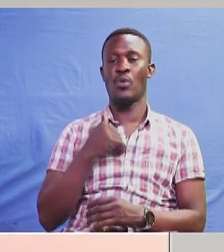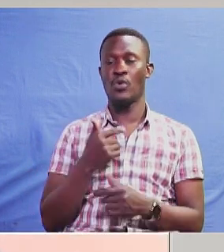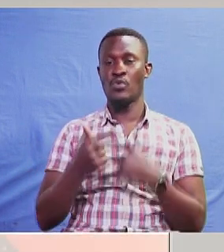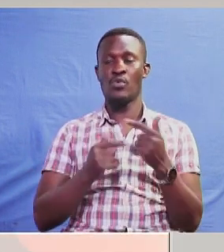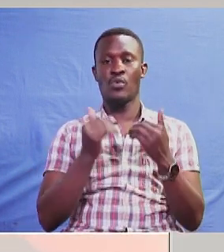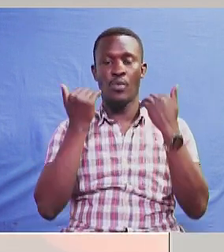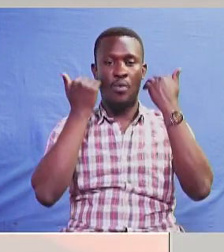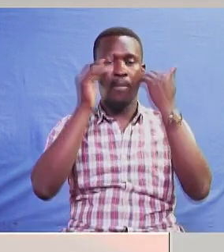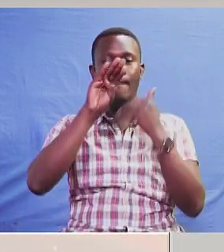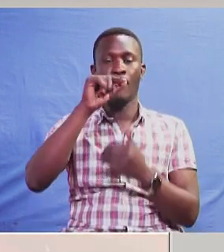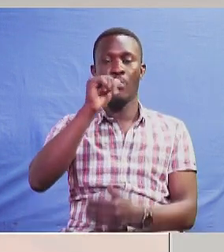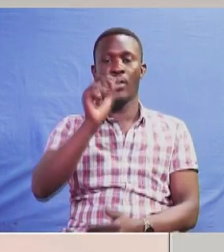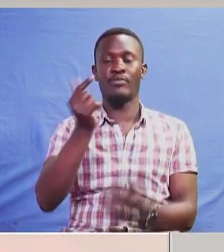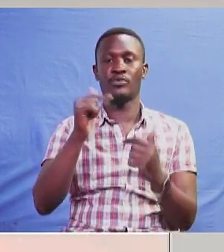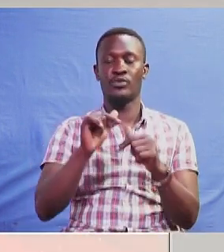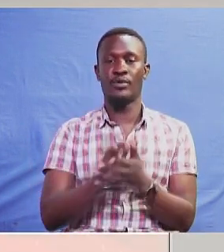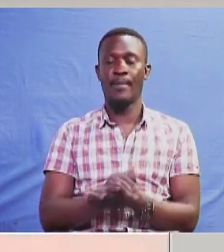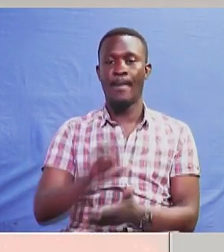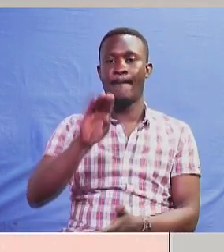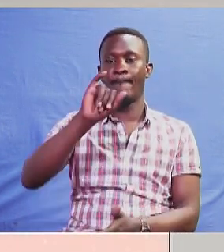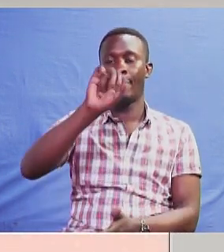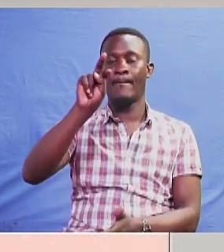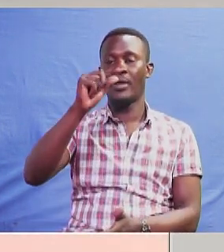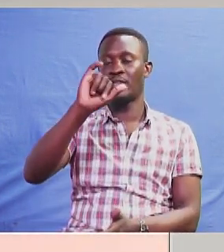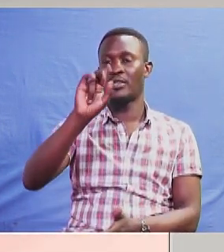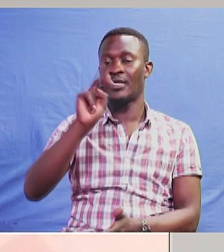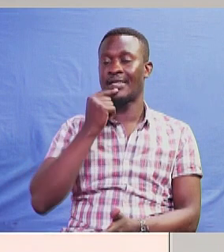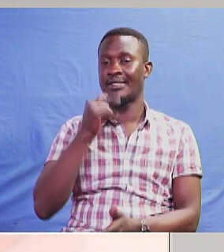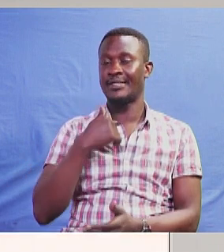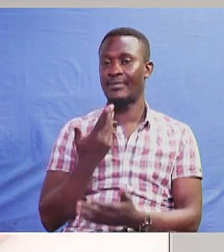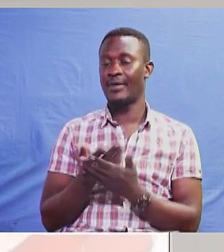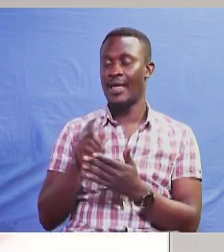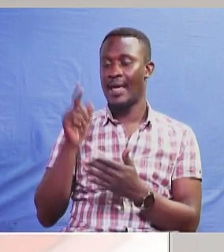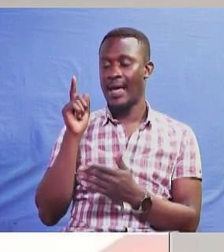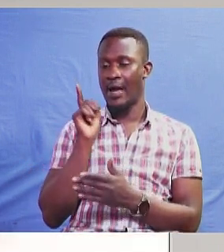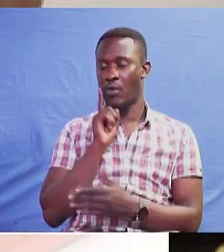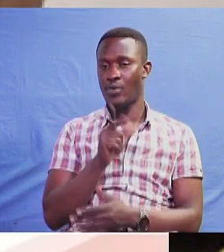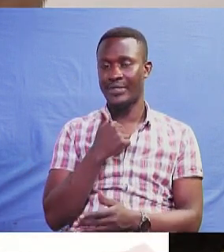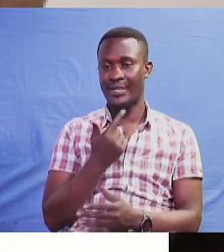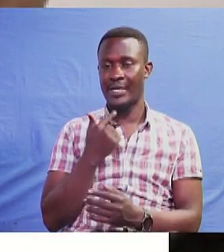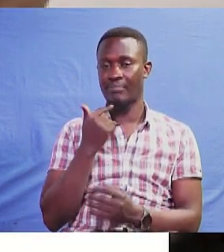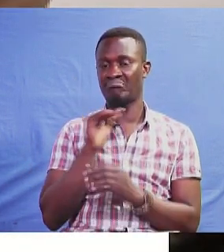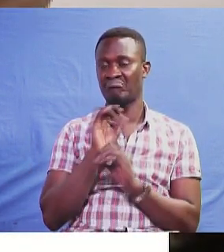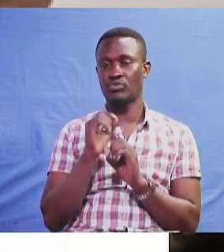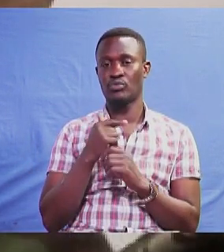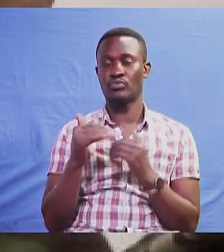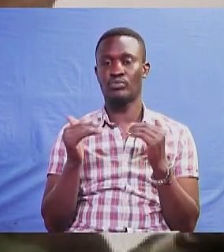jaji Lawrence Mugambi hii leo. Masengeli alihukumiwa kifungo hiki kwa kosa la kukaidi agizo la mahakama.